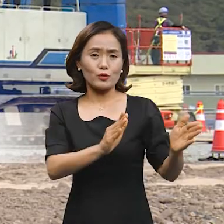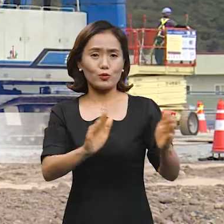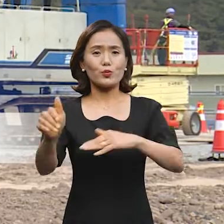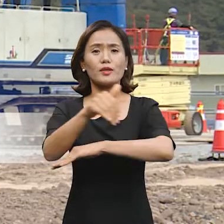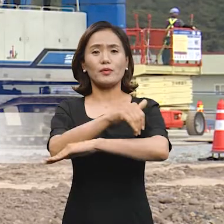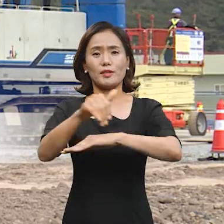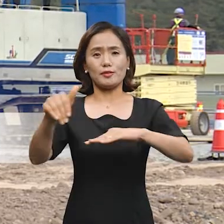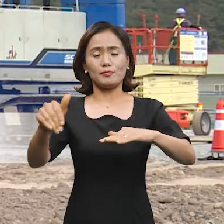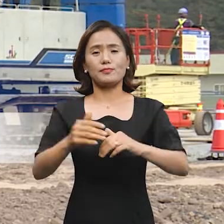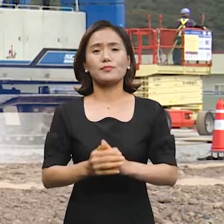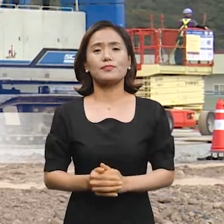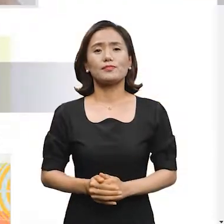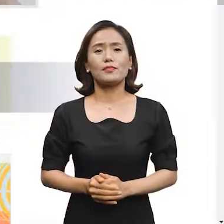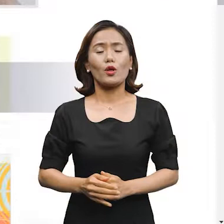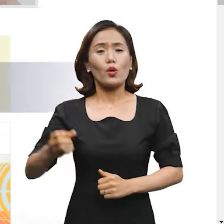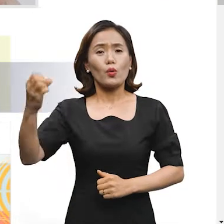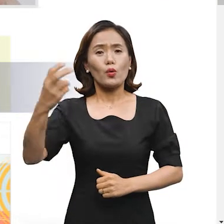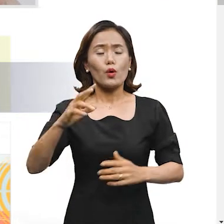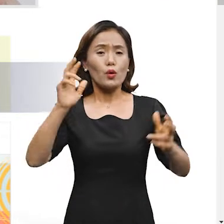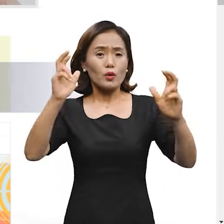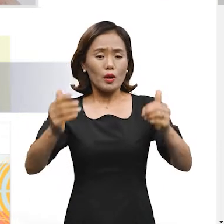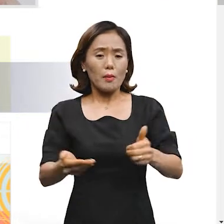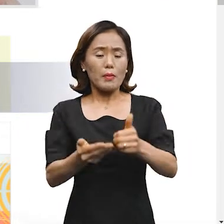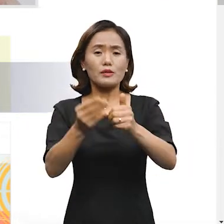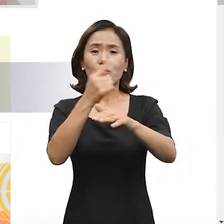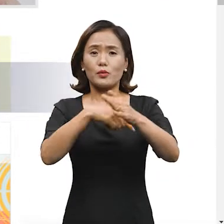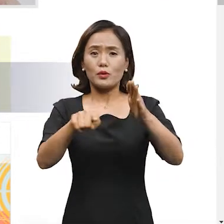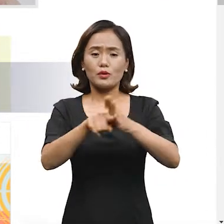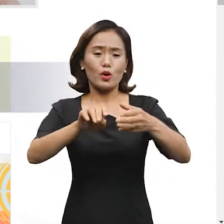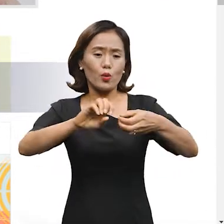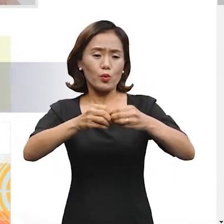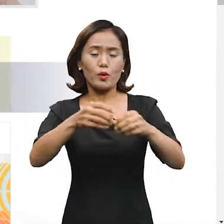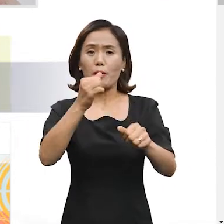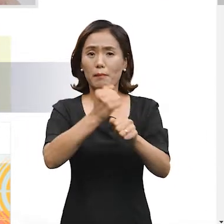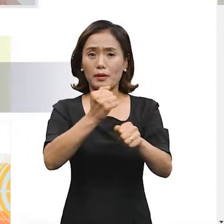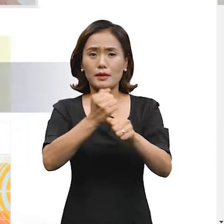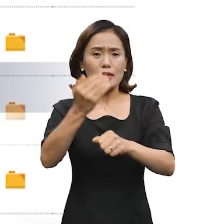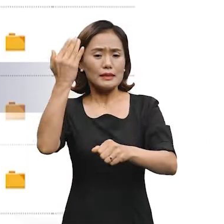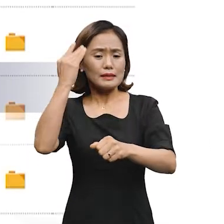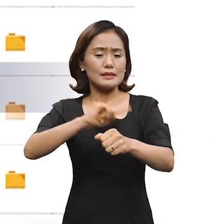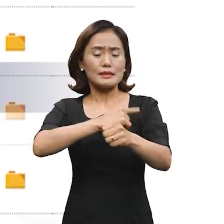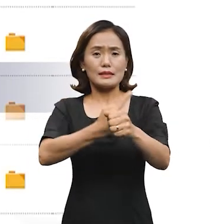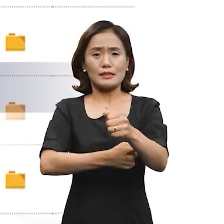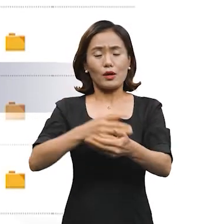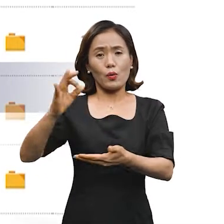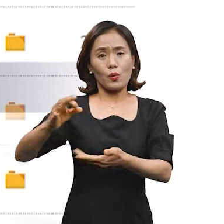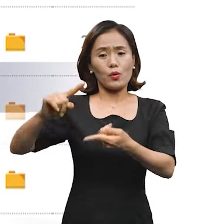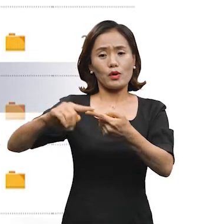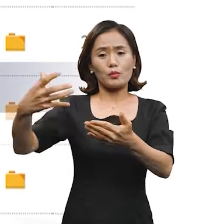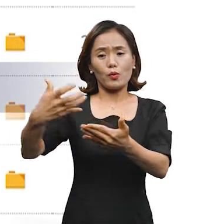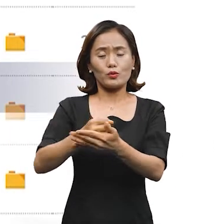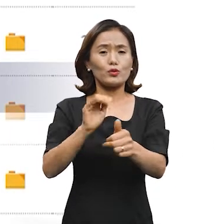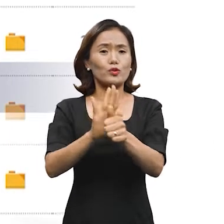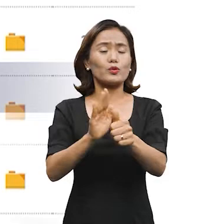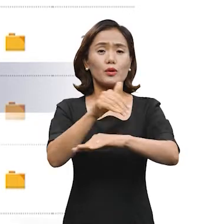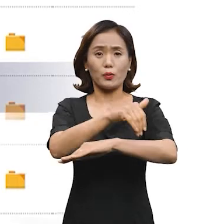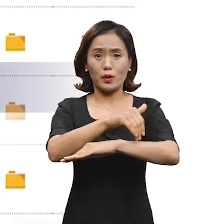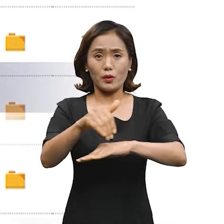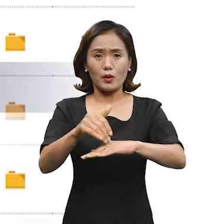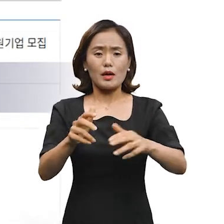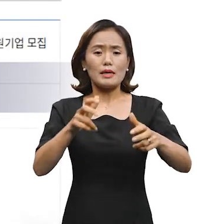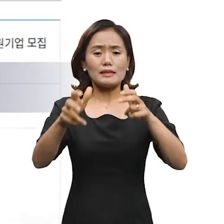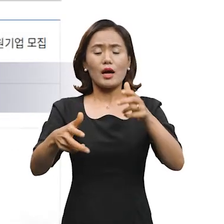등을 구축할 계획입니다. 또한 기업 육성을 위해 부품 시 제작, 지식재산권 출원 등을 지원할